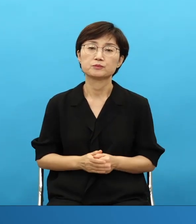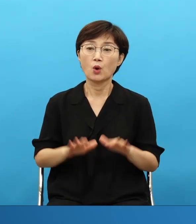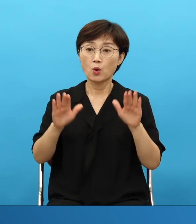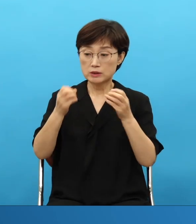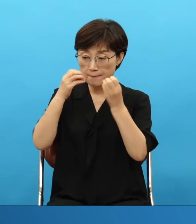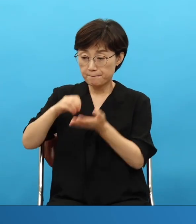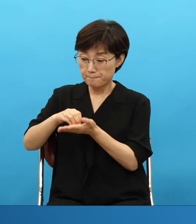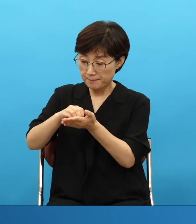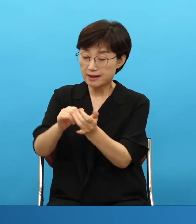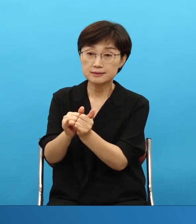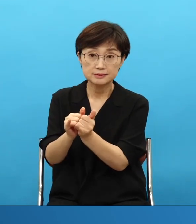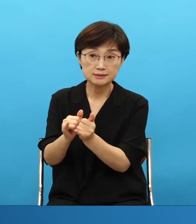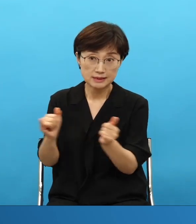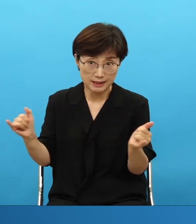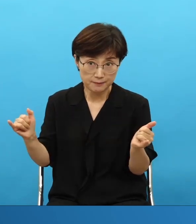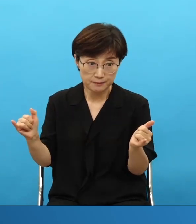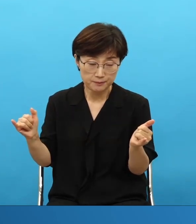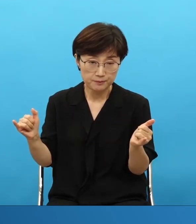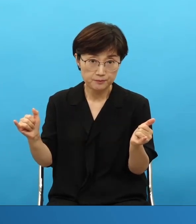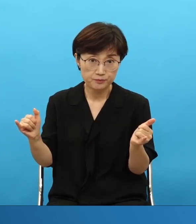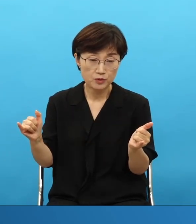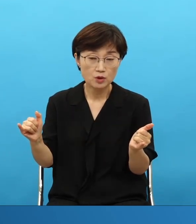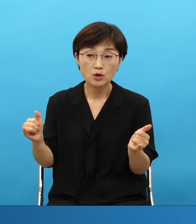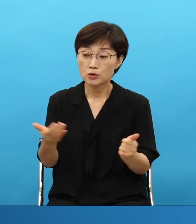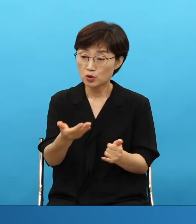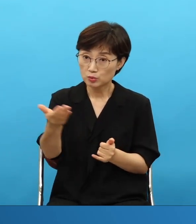분들이나 시작하는 분들은